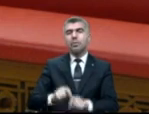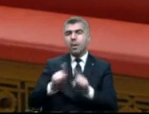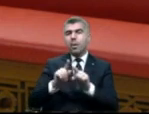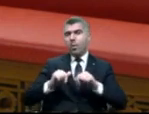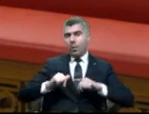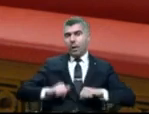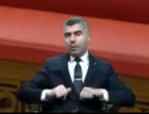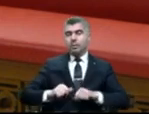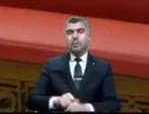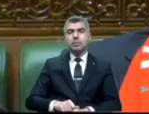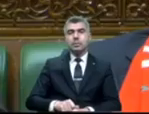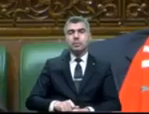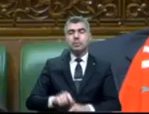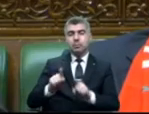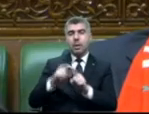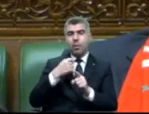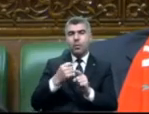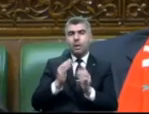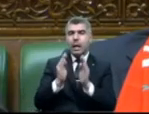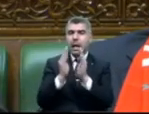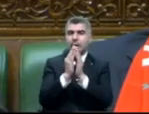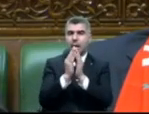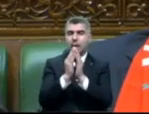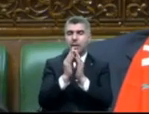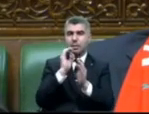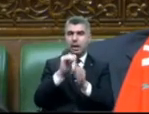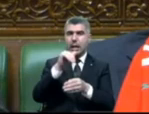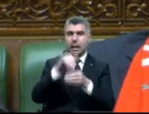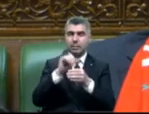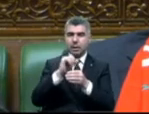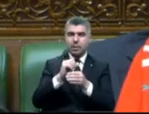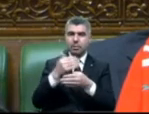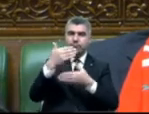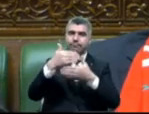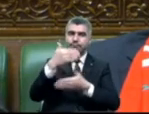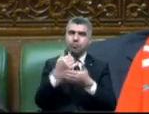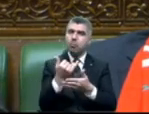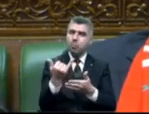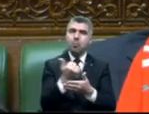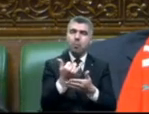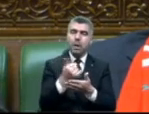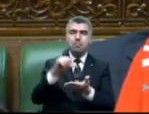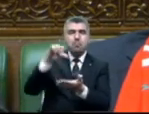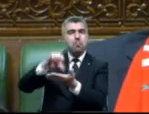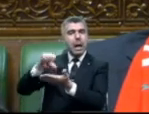السيدة الوزيرة المحترمة، كنطالبوا في مجموعة العدالة الاجتماعية بتشجيد وبناء